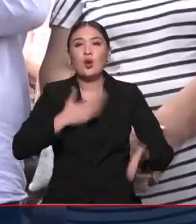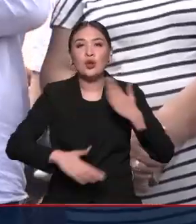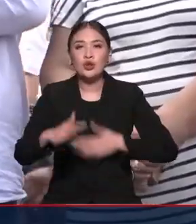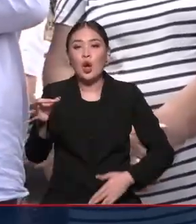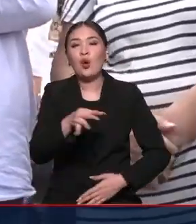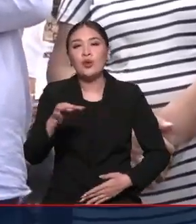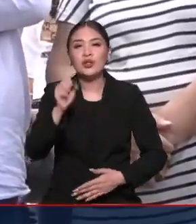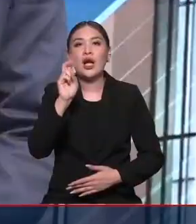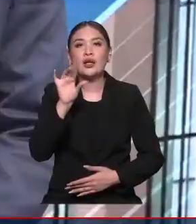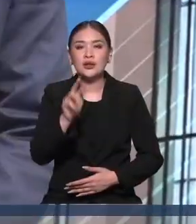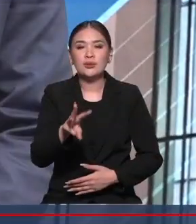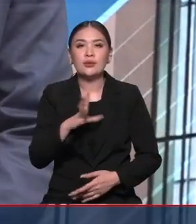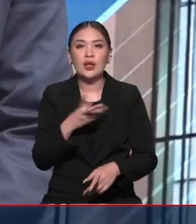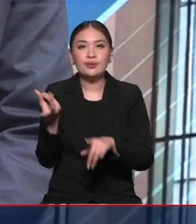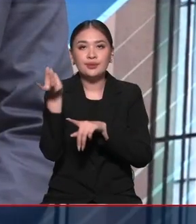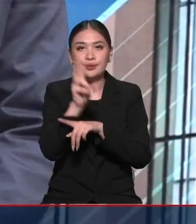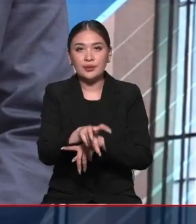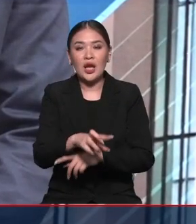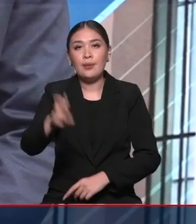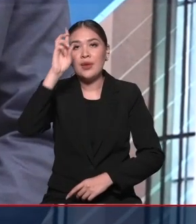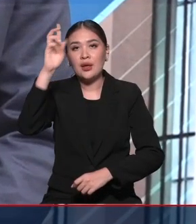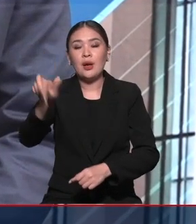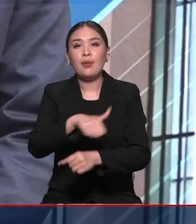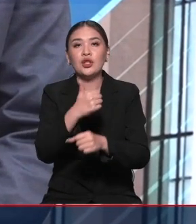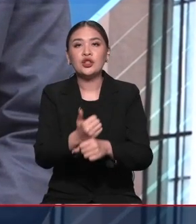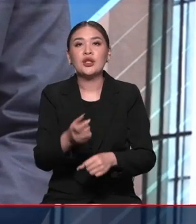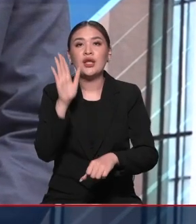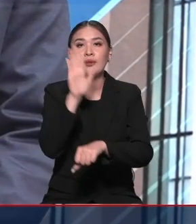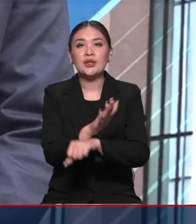облыс әкімі ортақтасты. Мемлекет басшысының тапсырмасына сәйкес